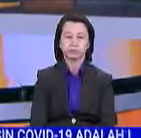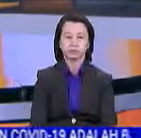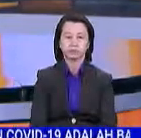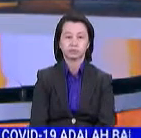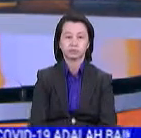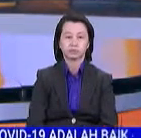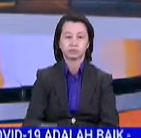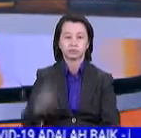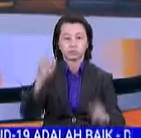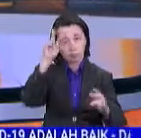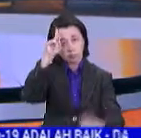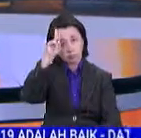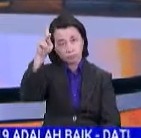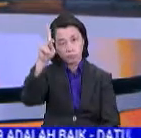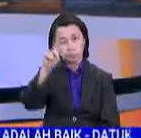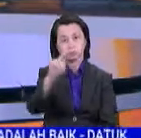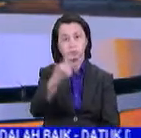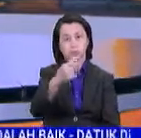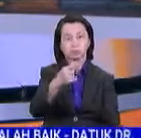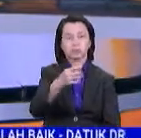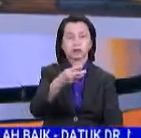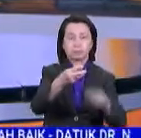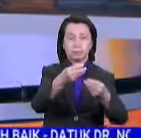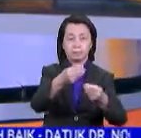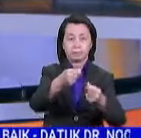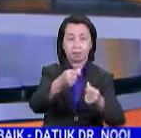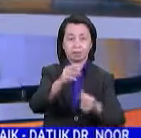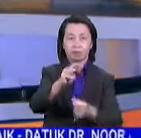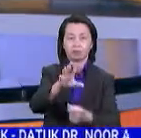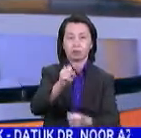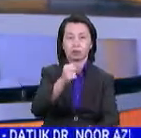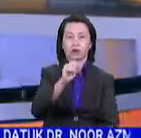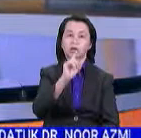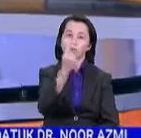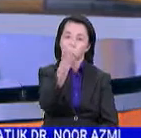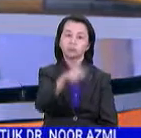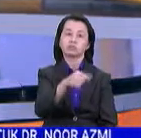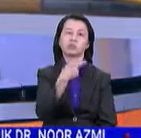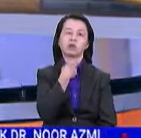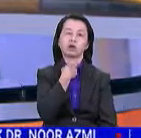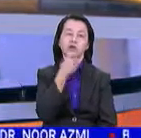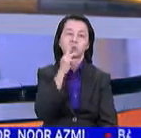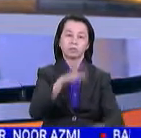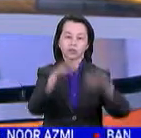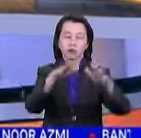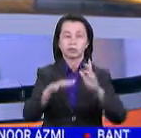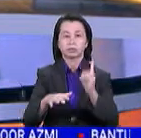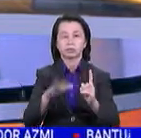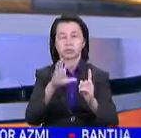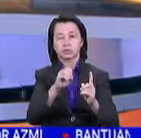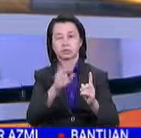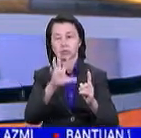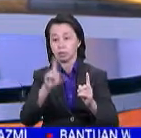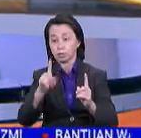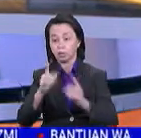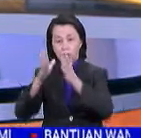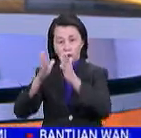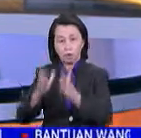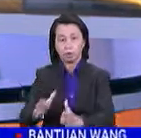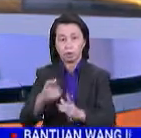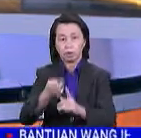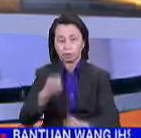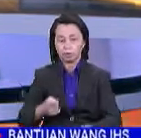Perkembangan banjir di Kelantan, hanya jajahan Pasir Mas yang masih terkesan banjir apabila 1,521 penduduk